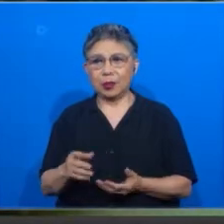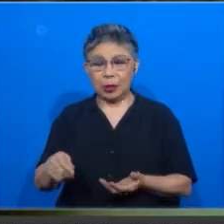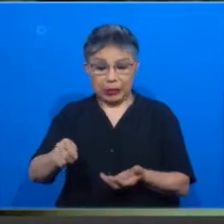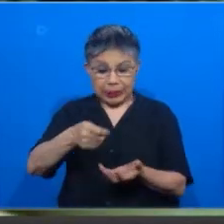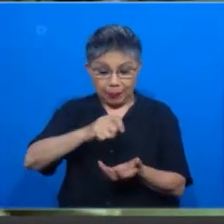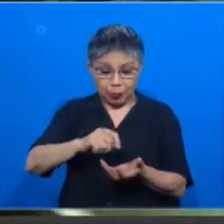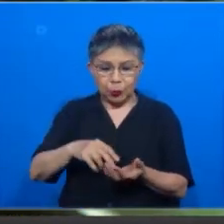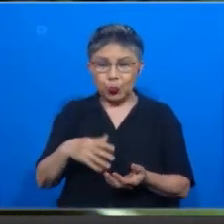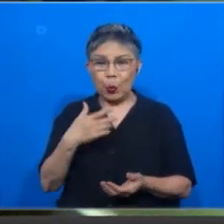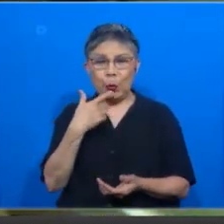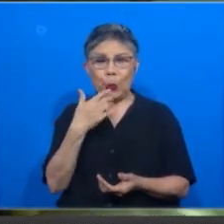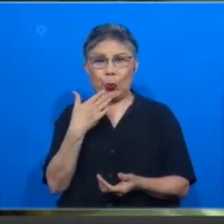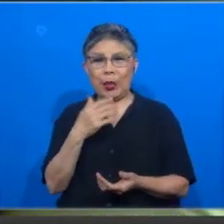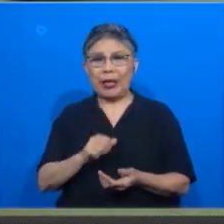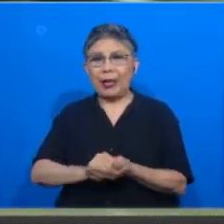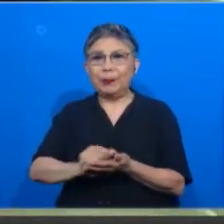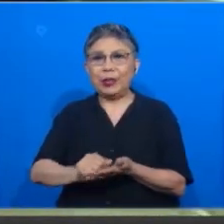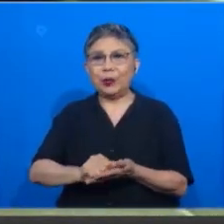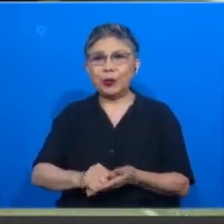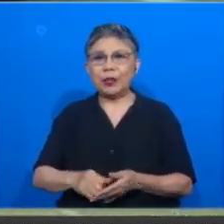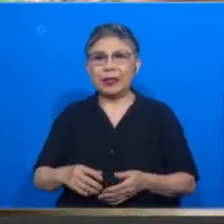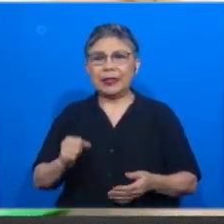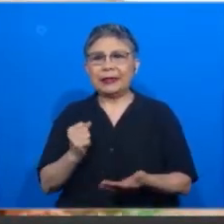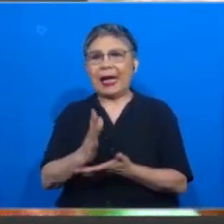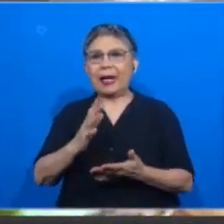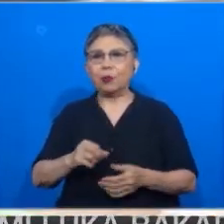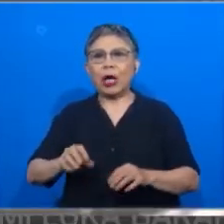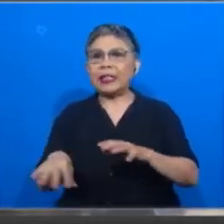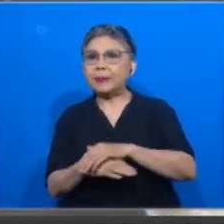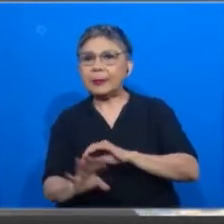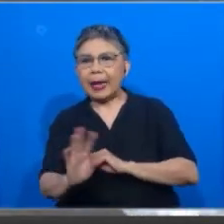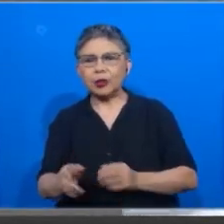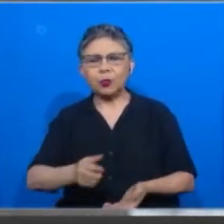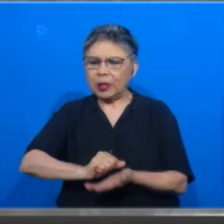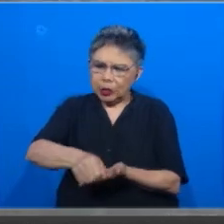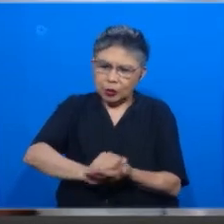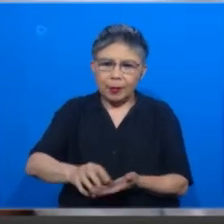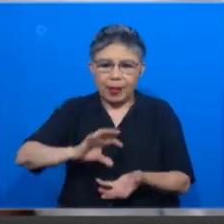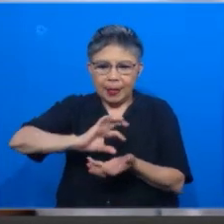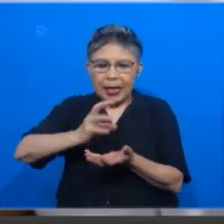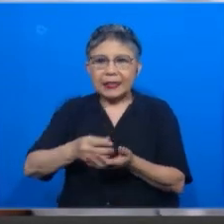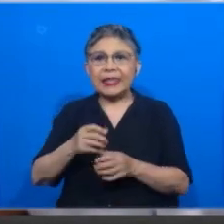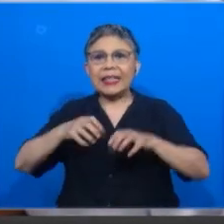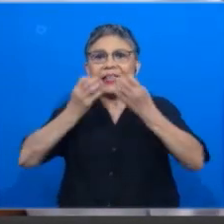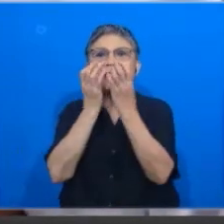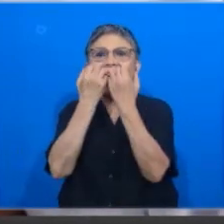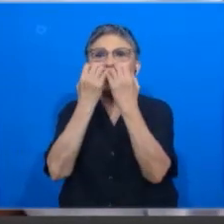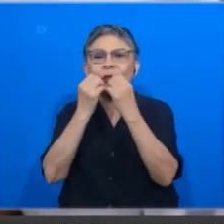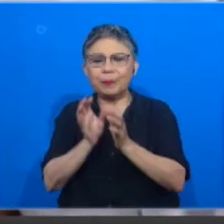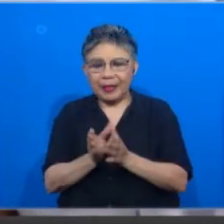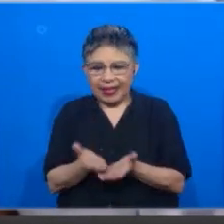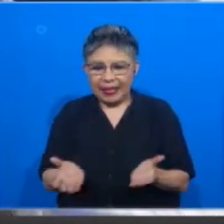disajikan ini masih segar dan dibuat secara dadakan. Semuanya bisa disantap dengan nasi jagung beralaskan daun